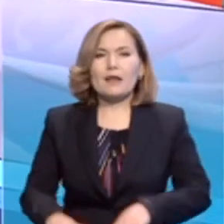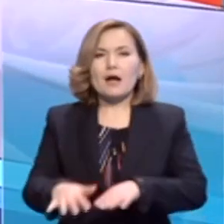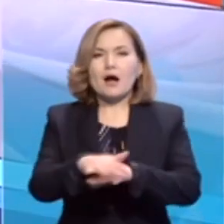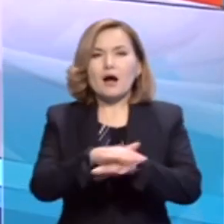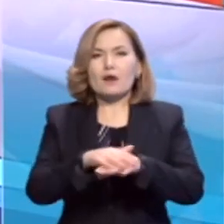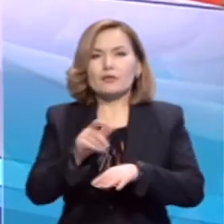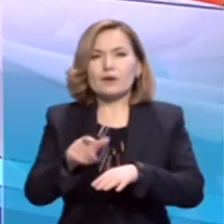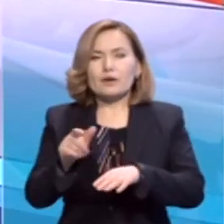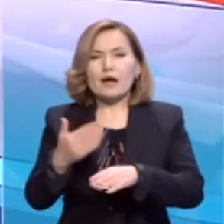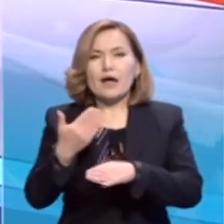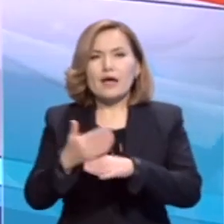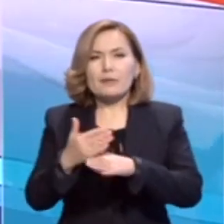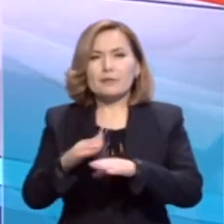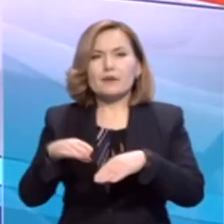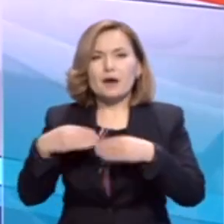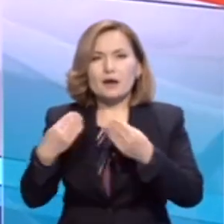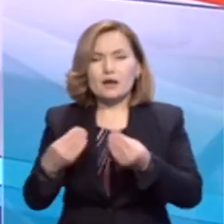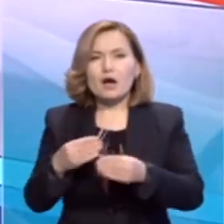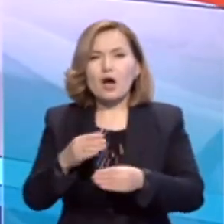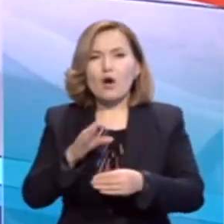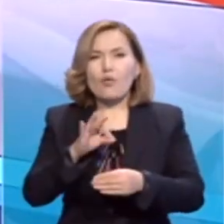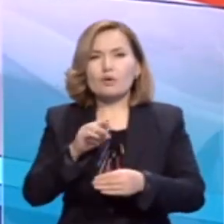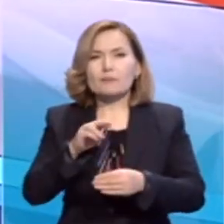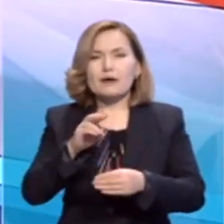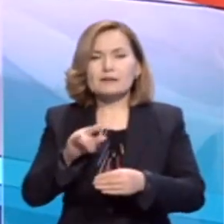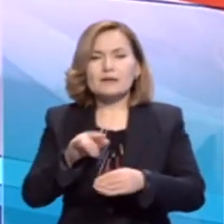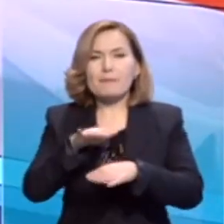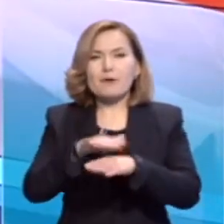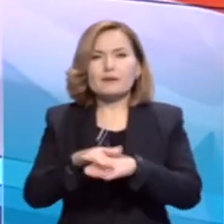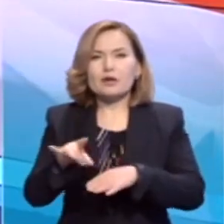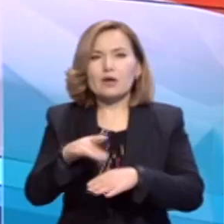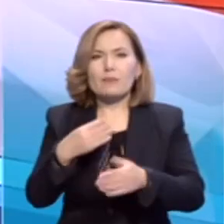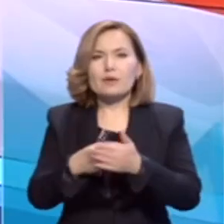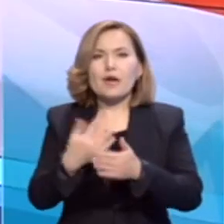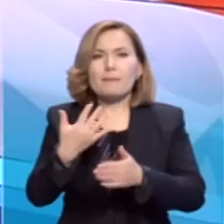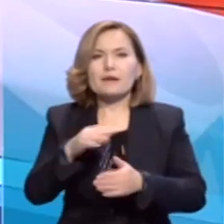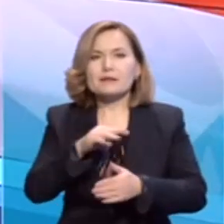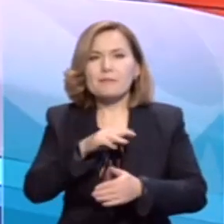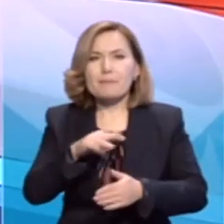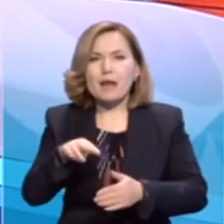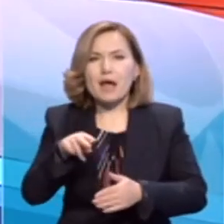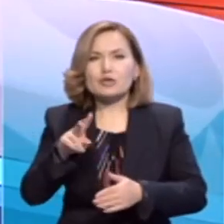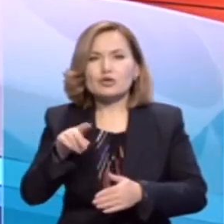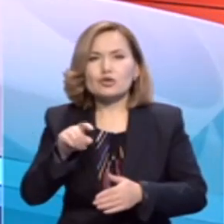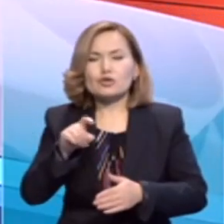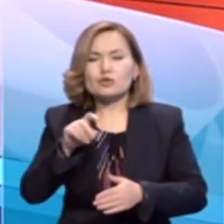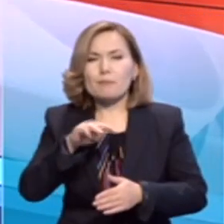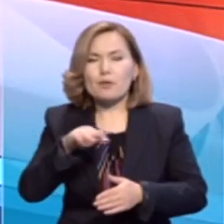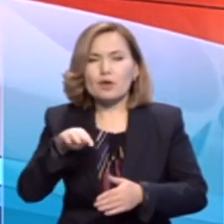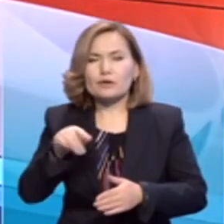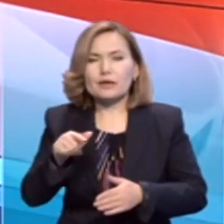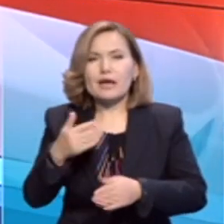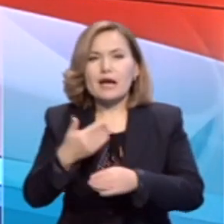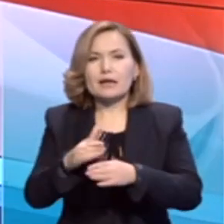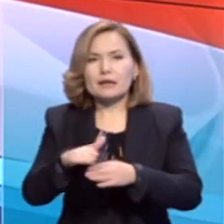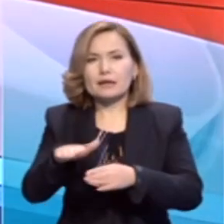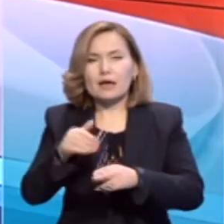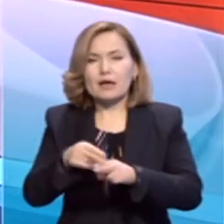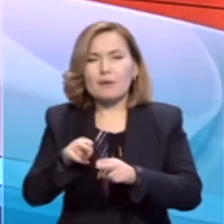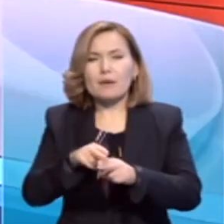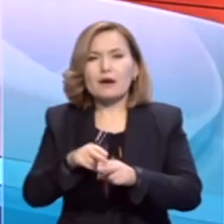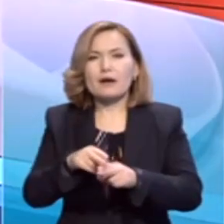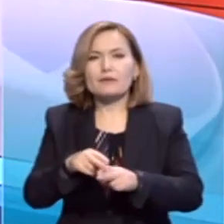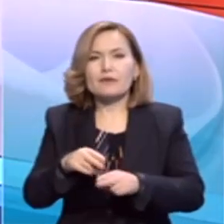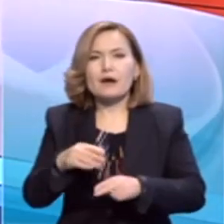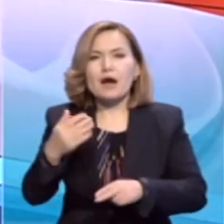Тұрғындарға ипотека беру үшін Отбасы банкі республикалық бюджеттен 5 миллиард 100 миллион теңге кредит алады. Үкімет қаулысының жобасында ақша